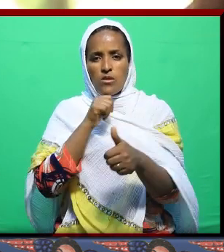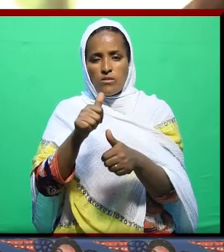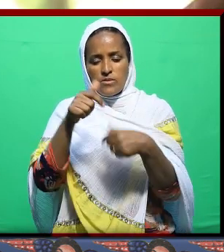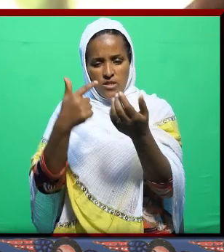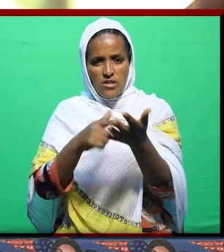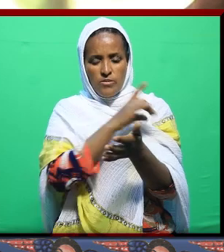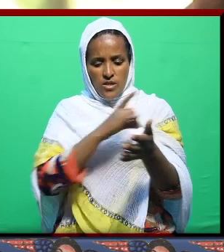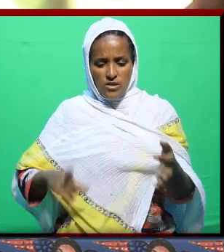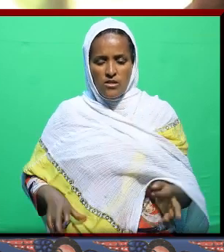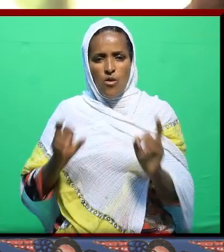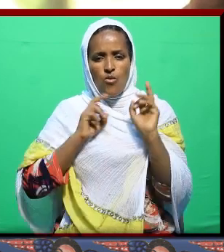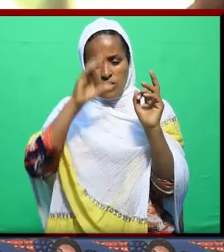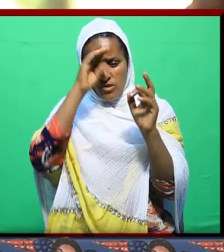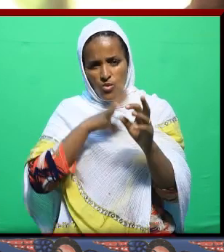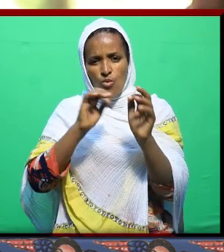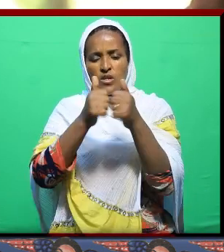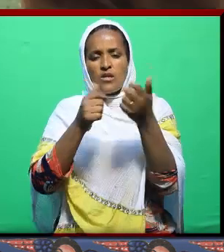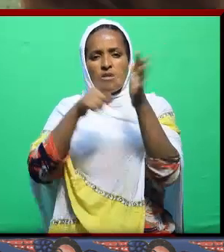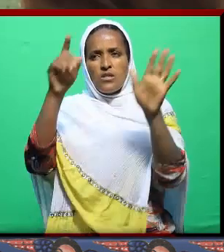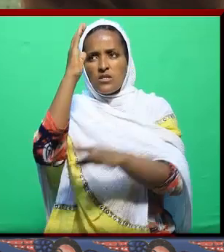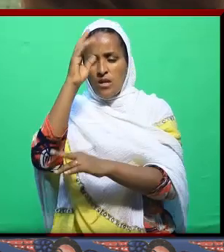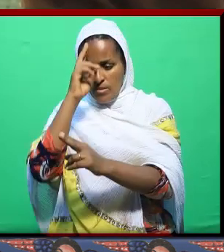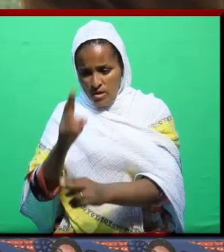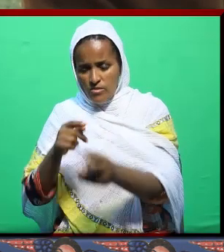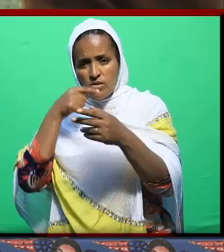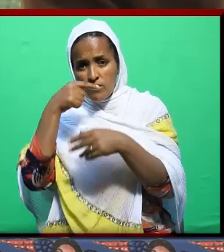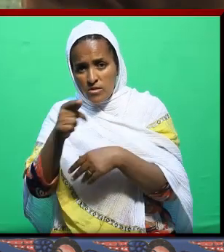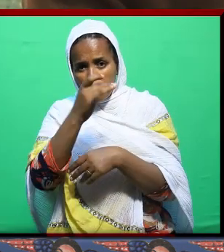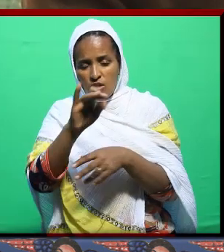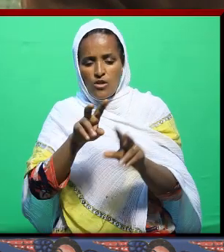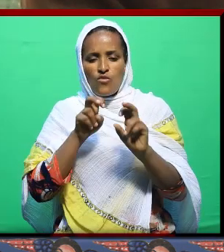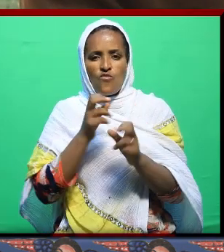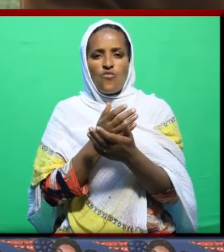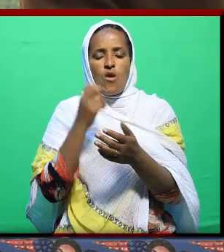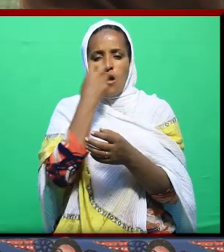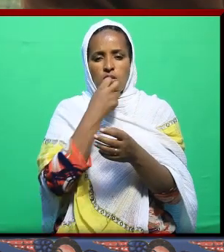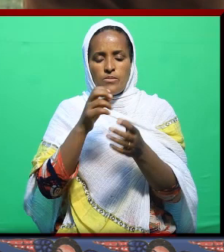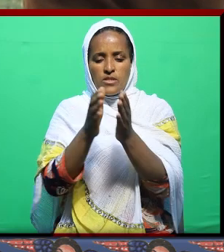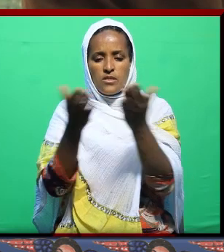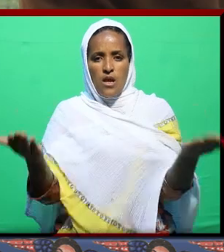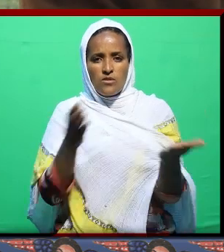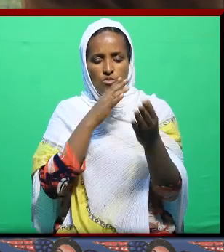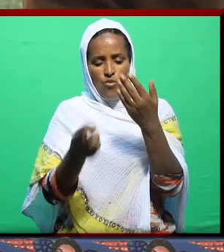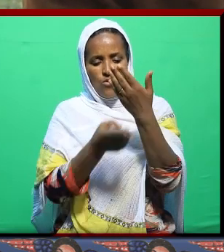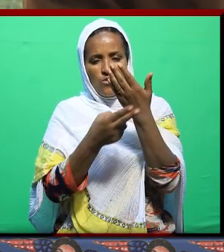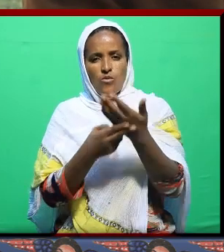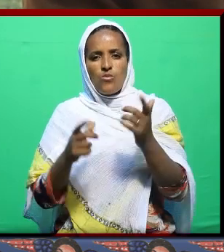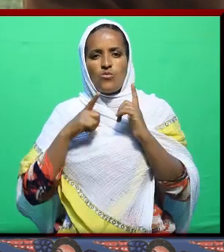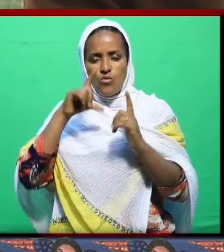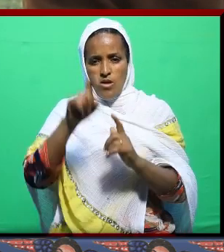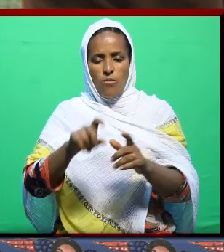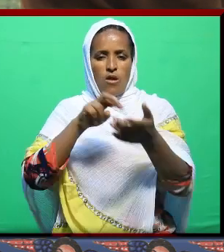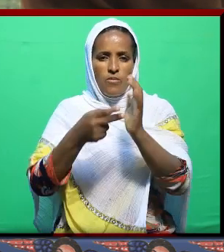ስላልሆነ በክርስትና ህይወት ሰዎች እንዴት ይገልጹታል? የእግዚአብሔርን ክብር በመናገር እንጂ ለክፋት አንደበታቸውን ሳይዘረጉ ቆጥበው